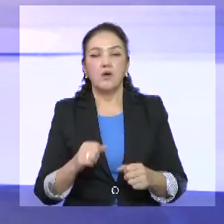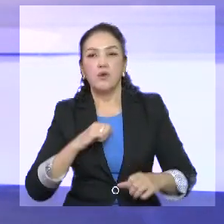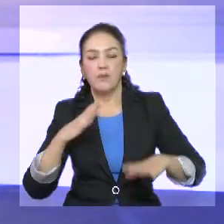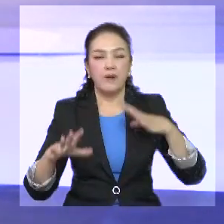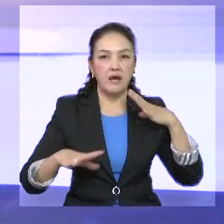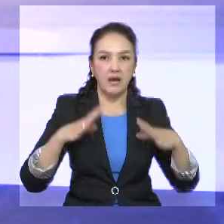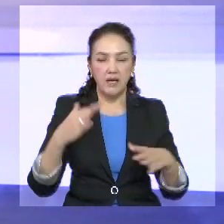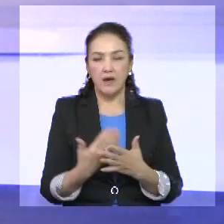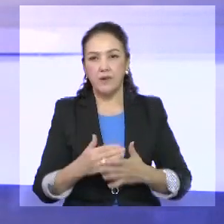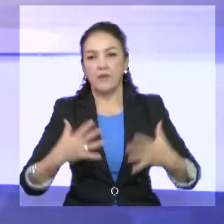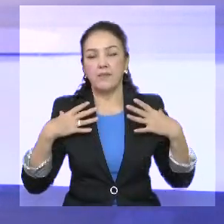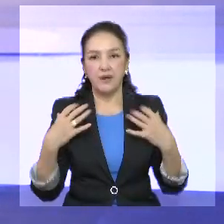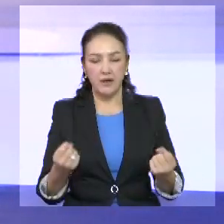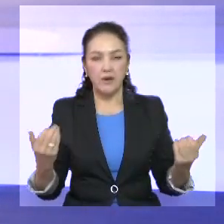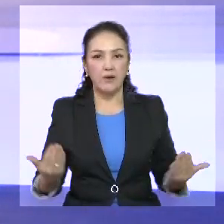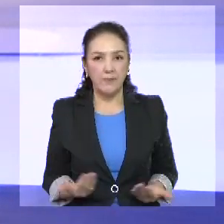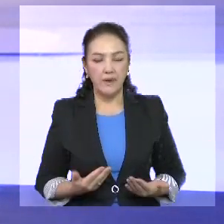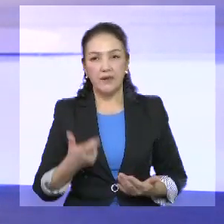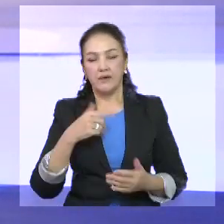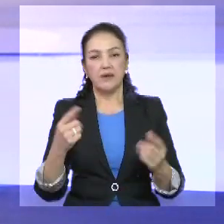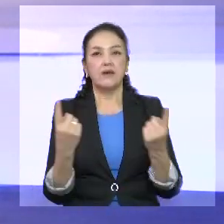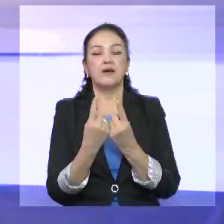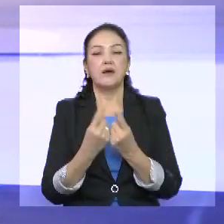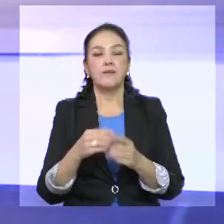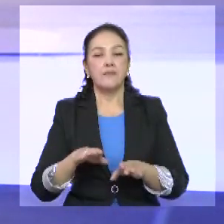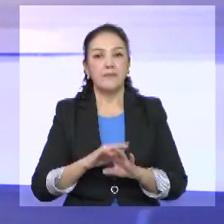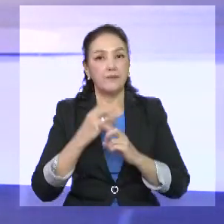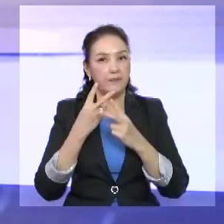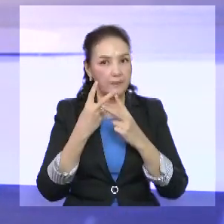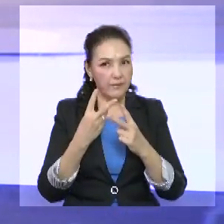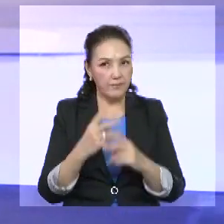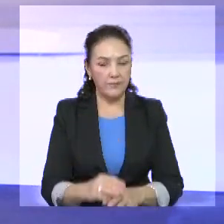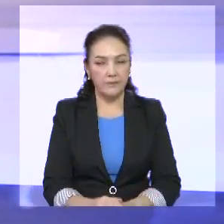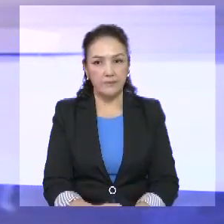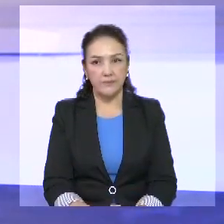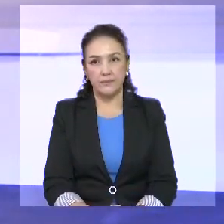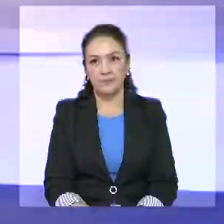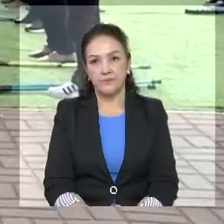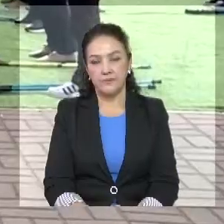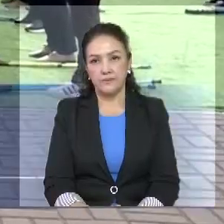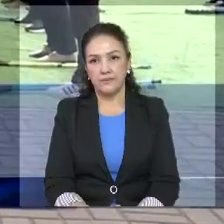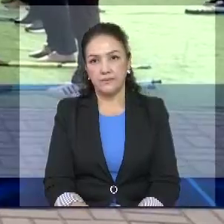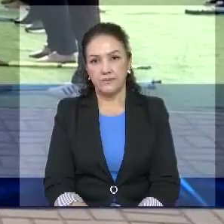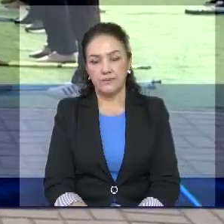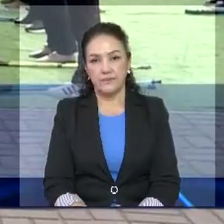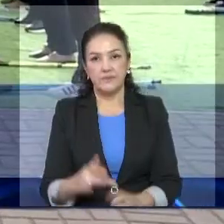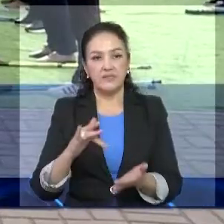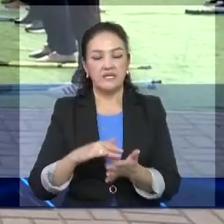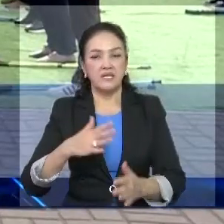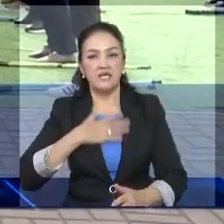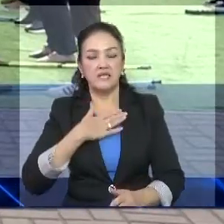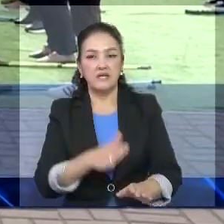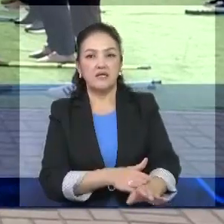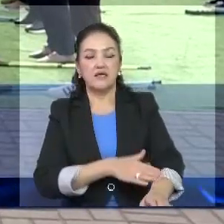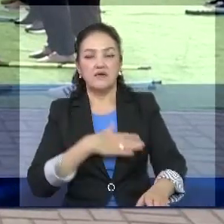самым пропагандируя здоровый образ жизни среди своих ровесников. Подробности в следующем материале. Центры активного